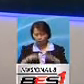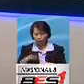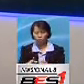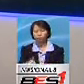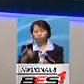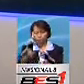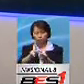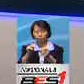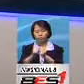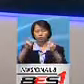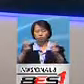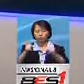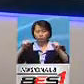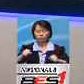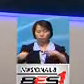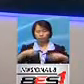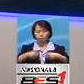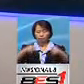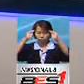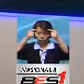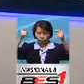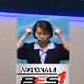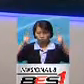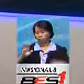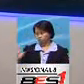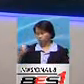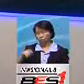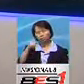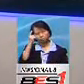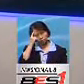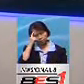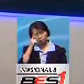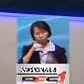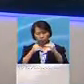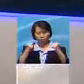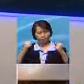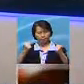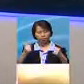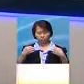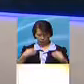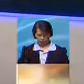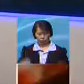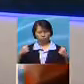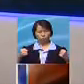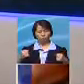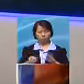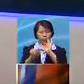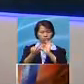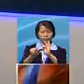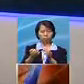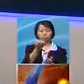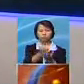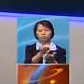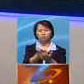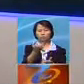sewajarnya dalam isu kebolehpasaran graduannya mereka perlu memiliki ketahanan mental dan fizikal untuk menghadapi keadaan